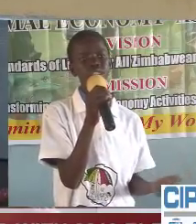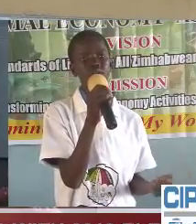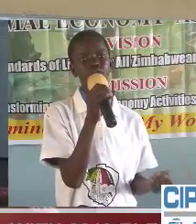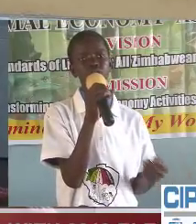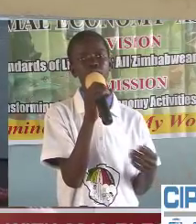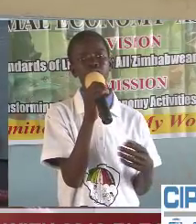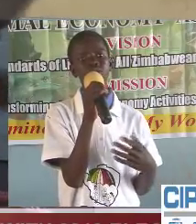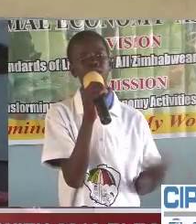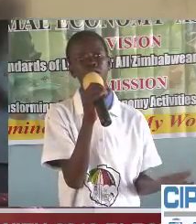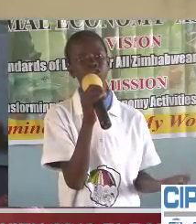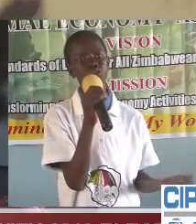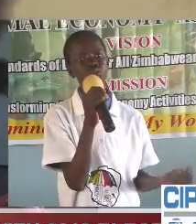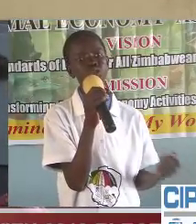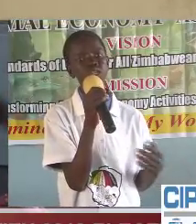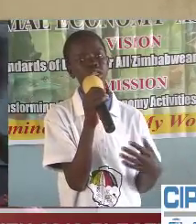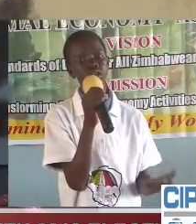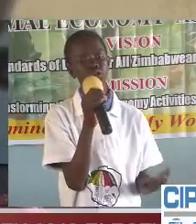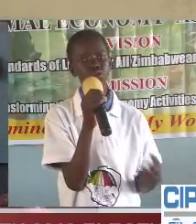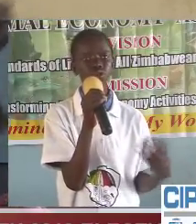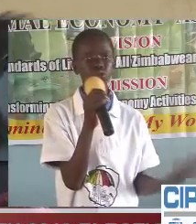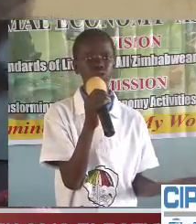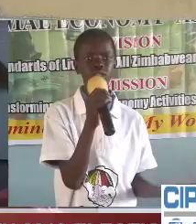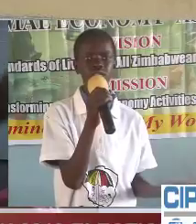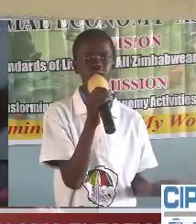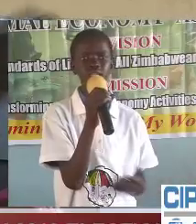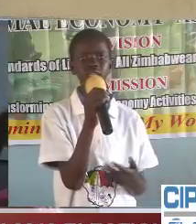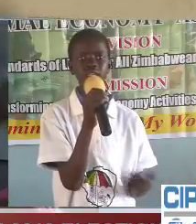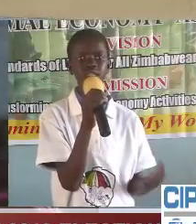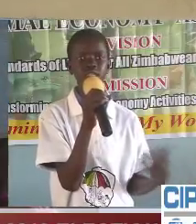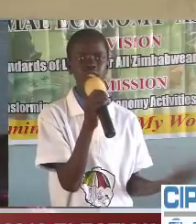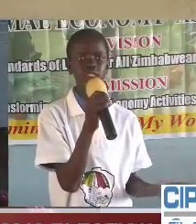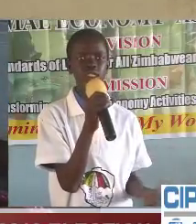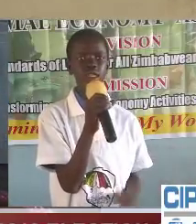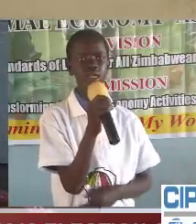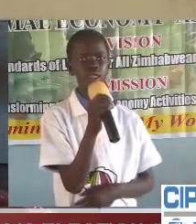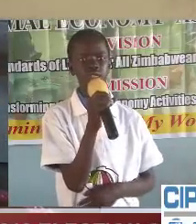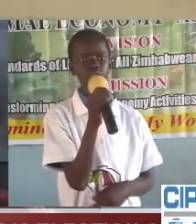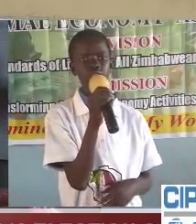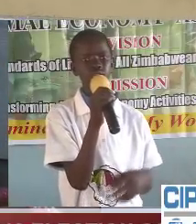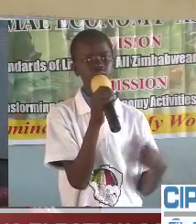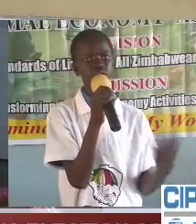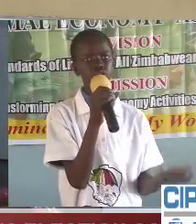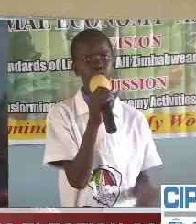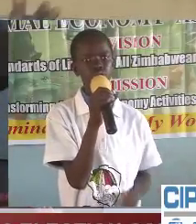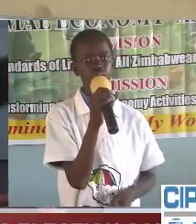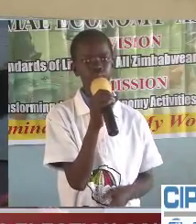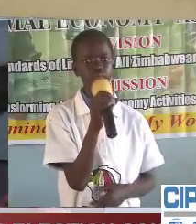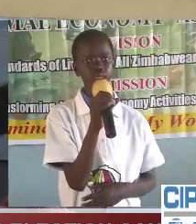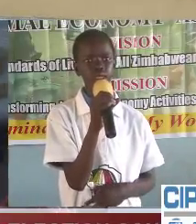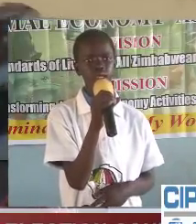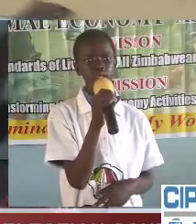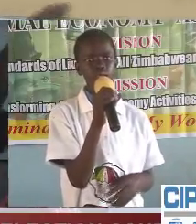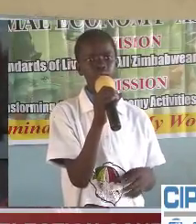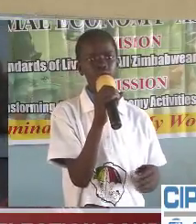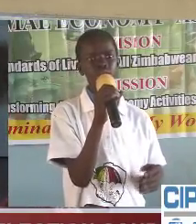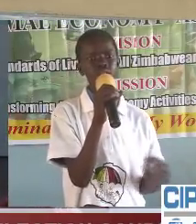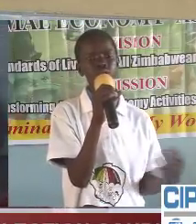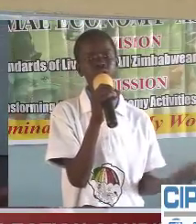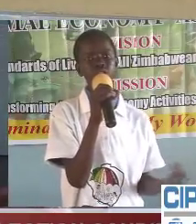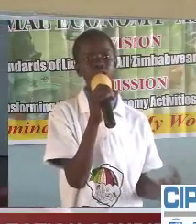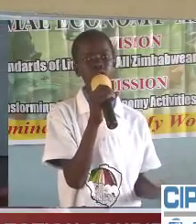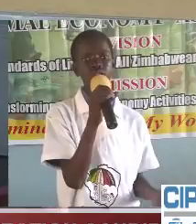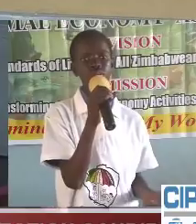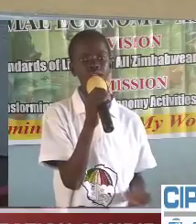tatozviona kuti kwakutotanga zvekubudikira zvekutotiwo tidididi titengese tiendese vana kuzvikoro